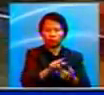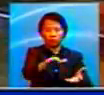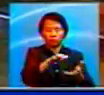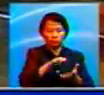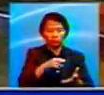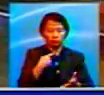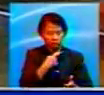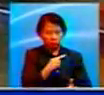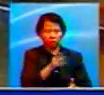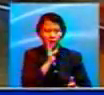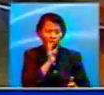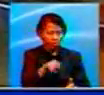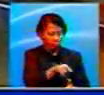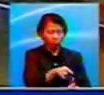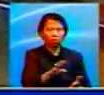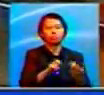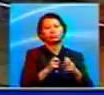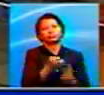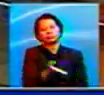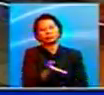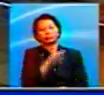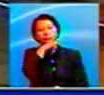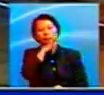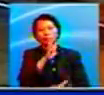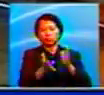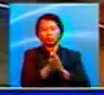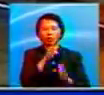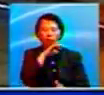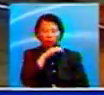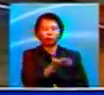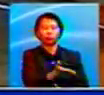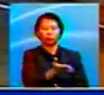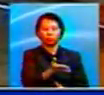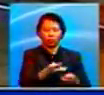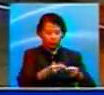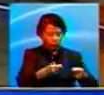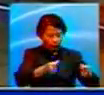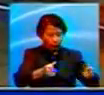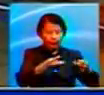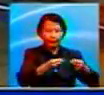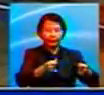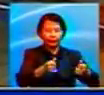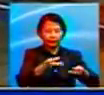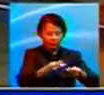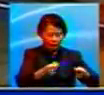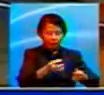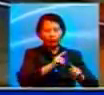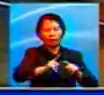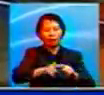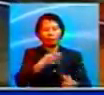bekalan kami terganggu dan menyebabkan air ini kotor, berlumut, berlumpur dan